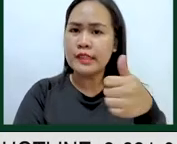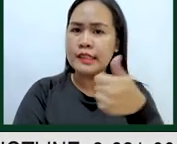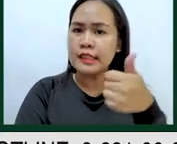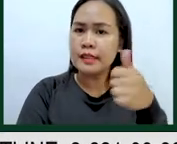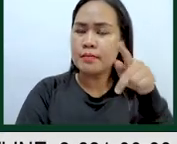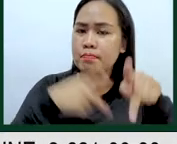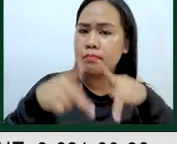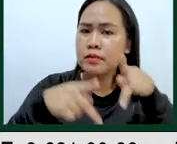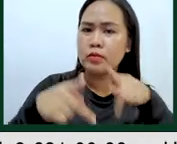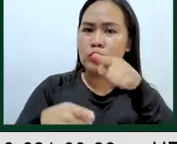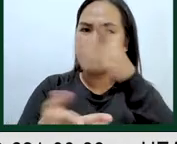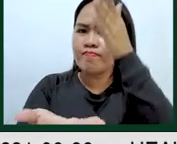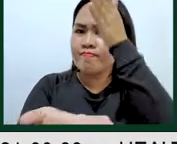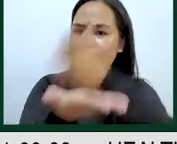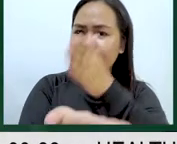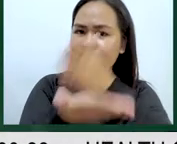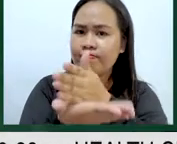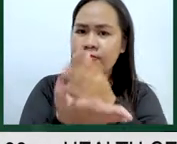natsyempohan nga kami.